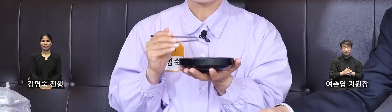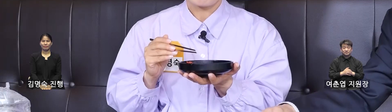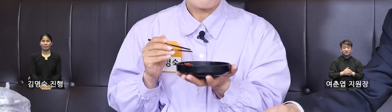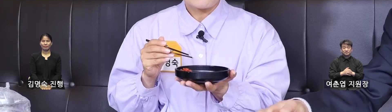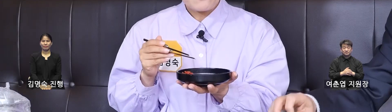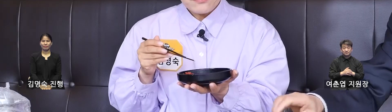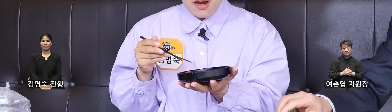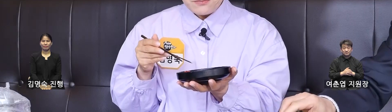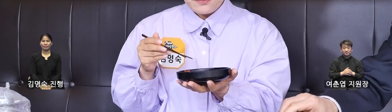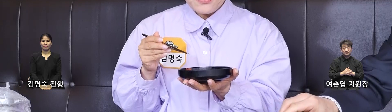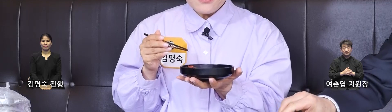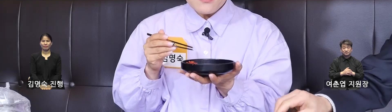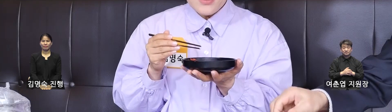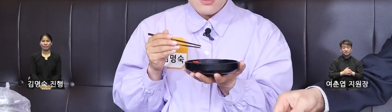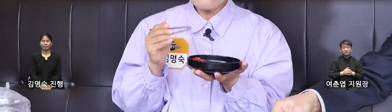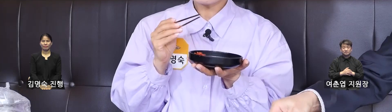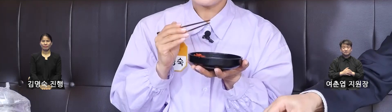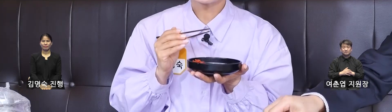제가